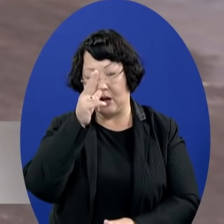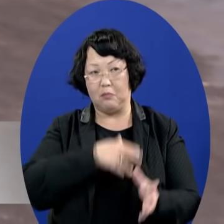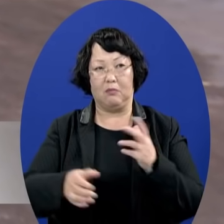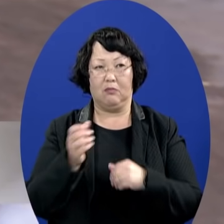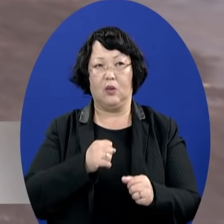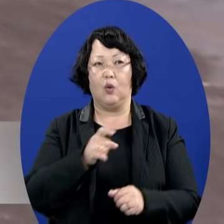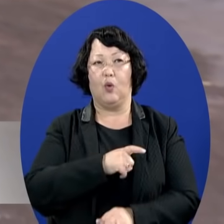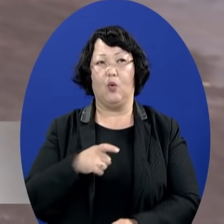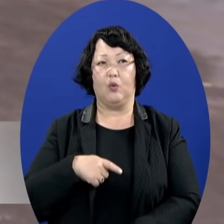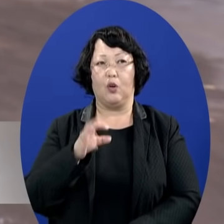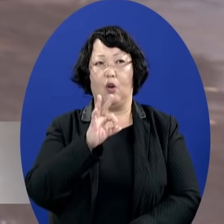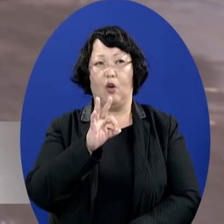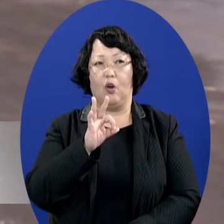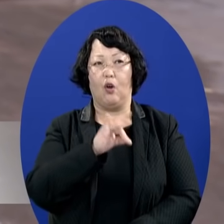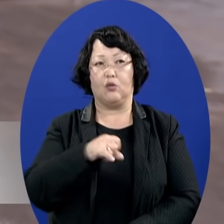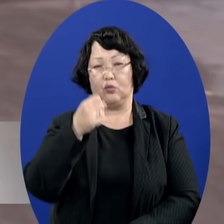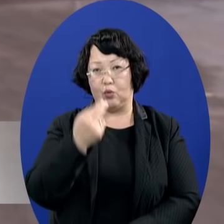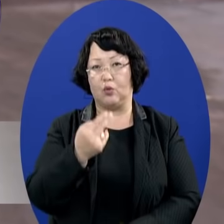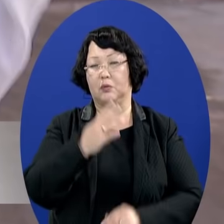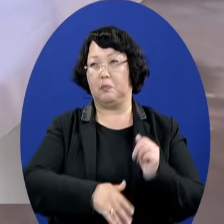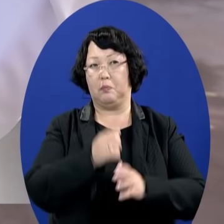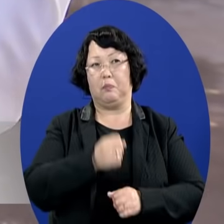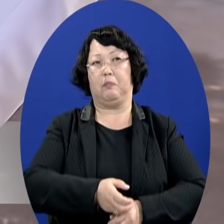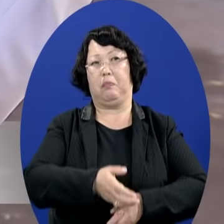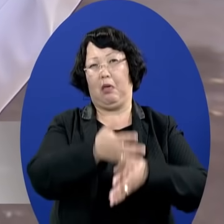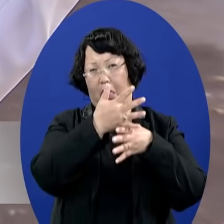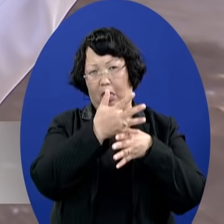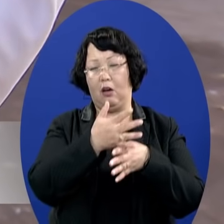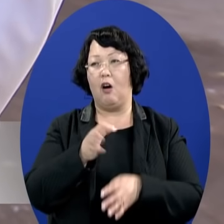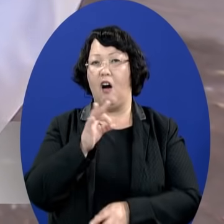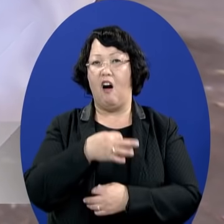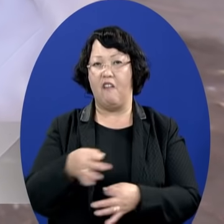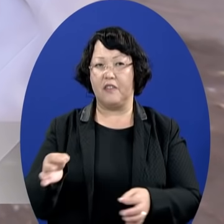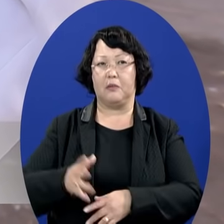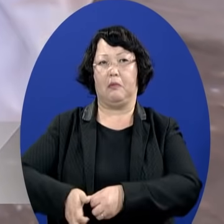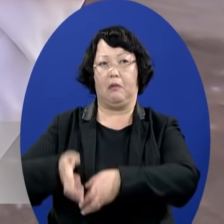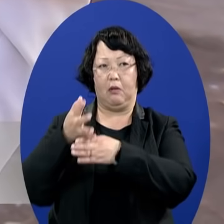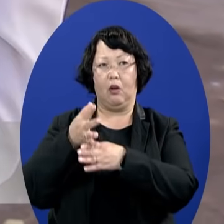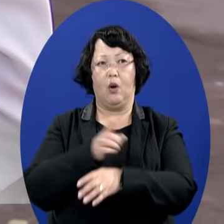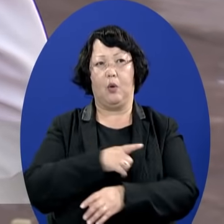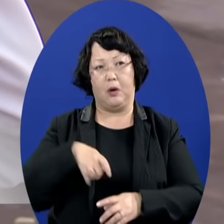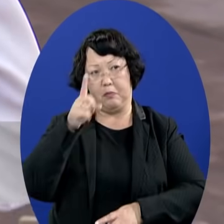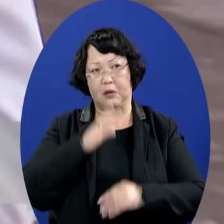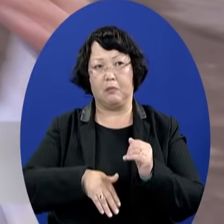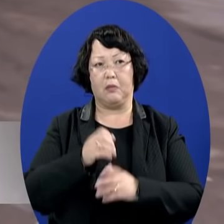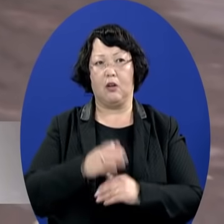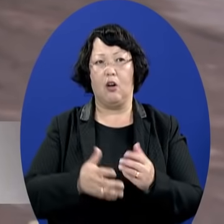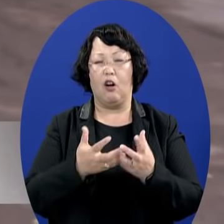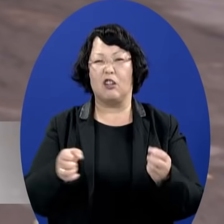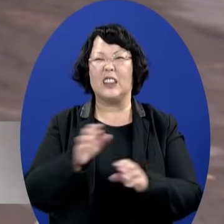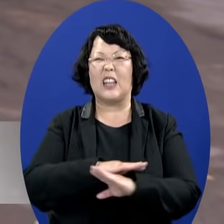орон сууц энэ 12 дахь хувийн орон сууц офисын барилга хувийн эмнэлэг барих гэдэг асрын олон